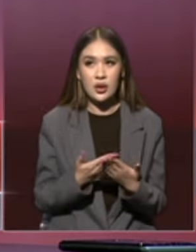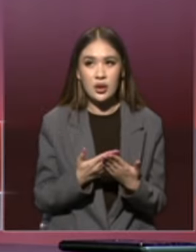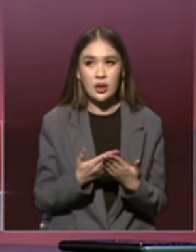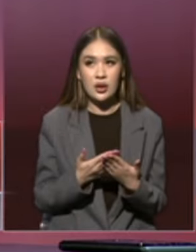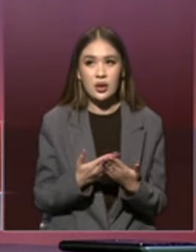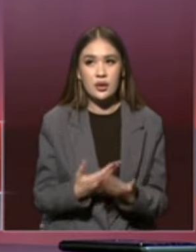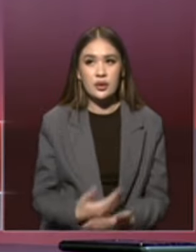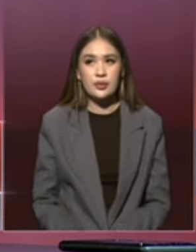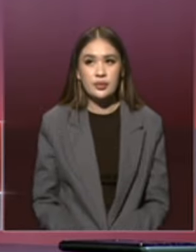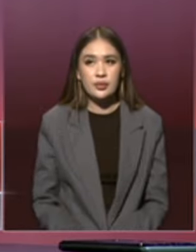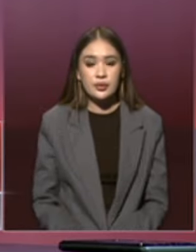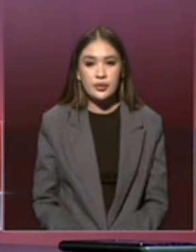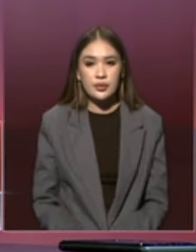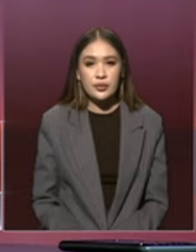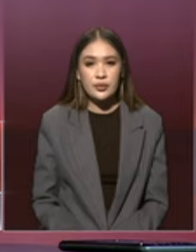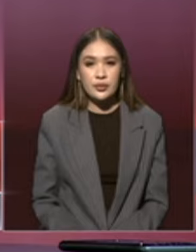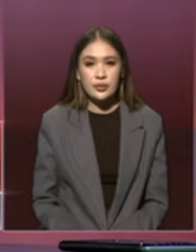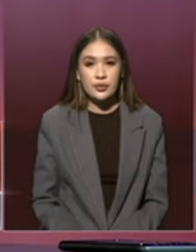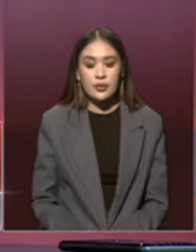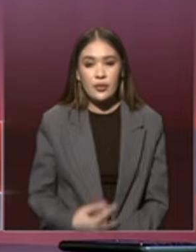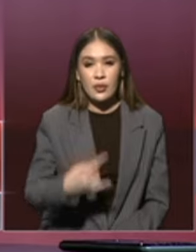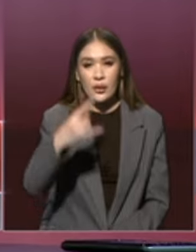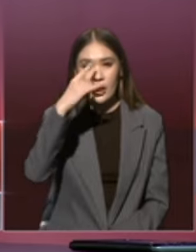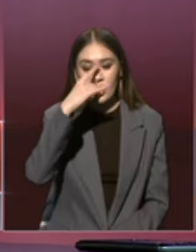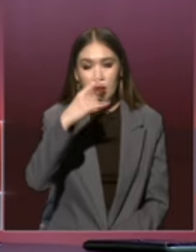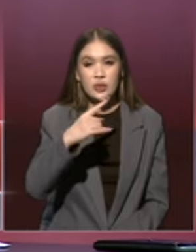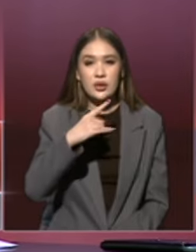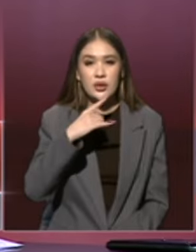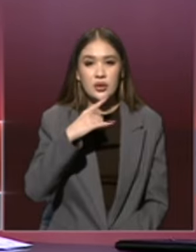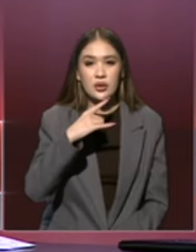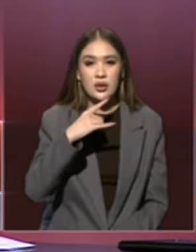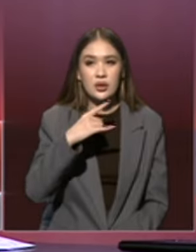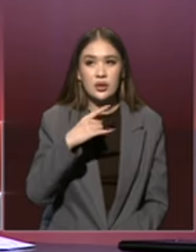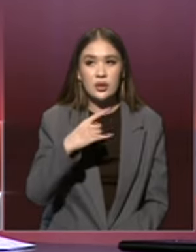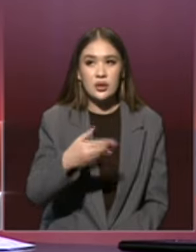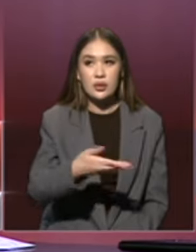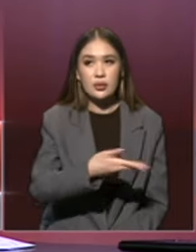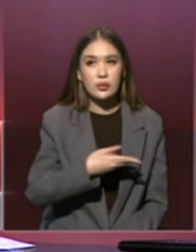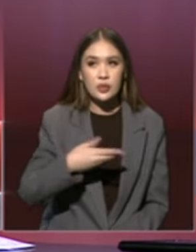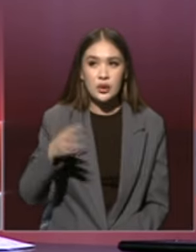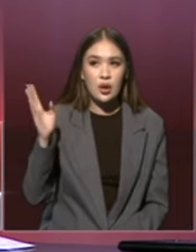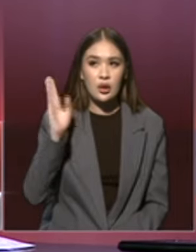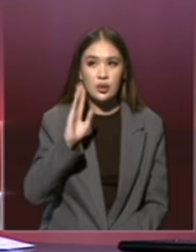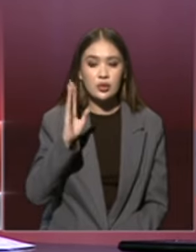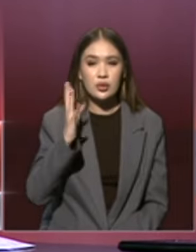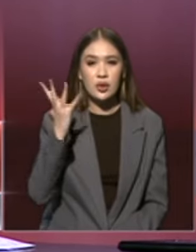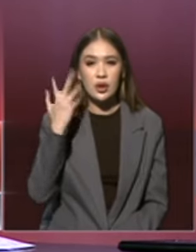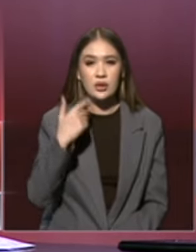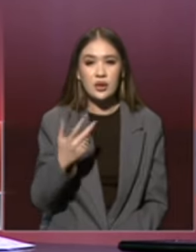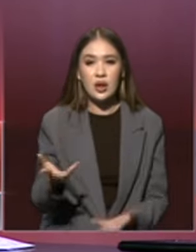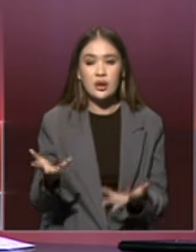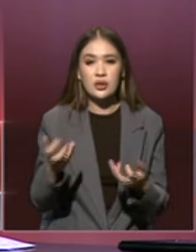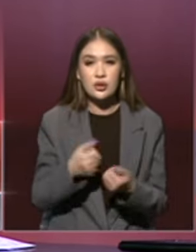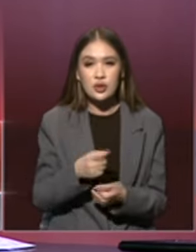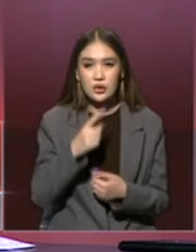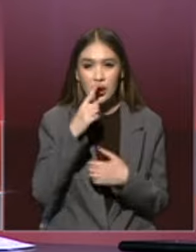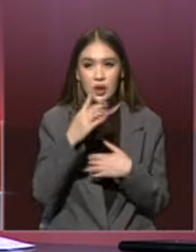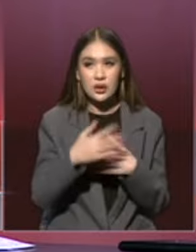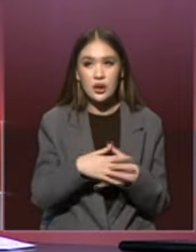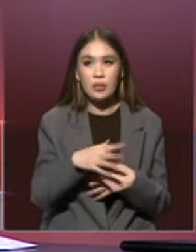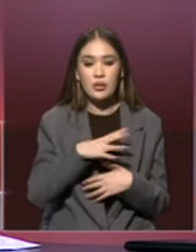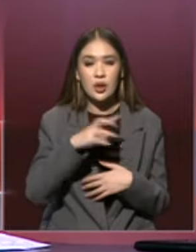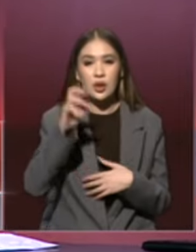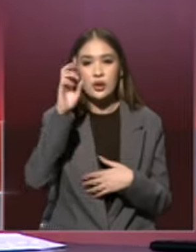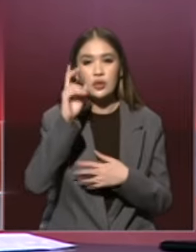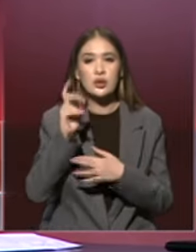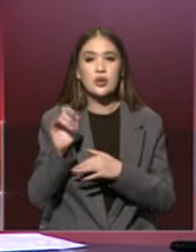өзі қарасаң бар ғой. Мына біз бар ғой, су алайын деп жатқан кезде, мына жақында бір елді аралаған кезде